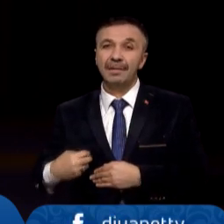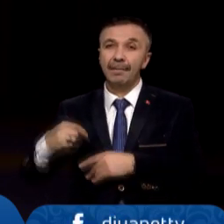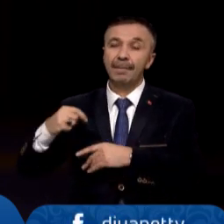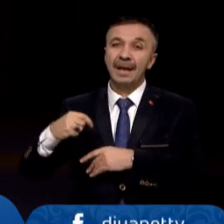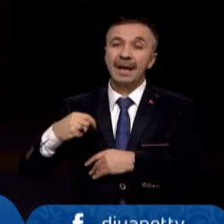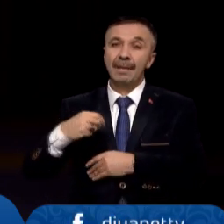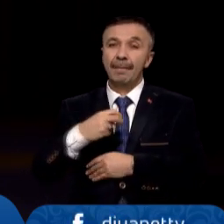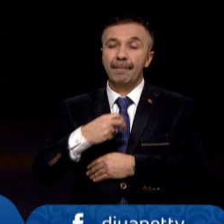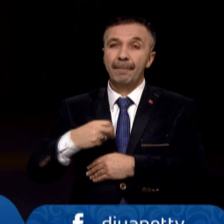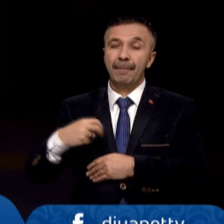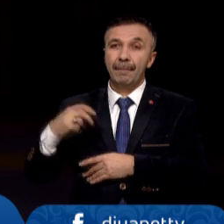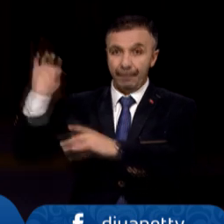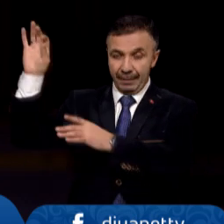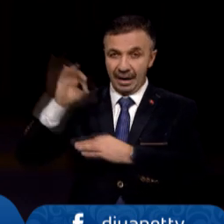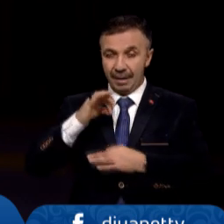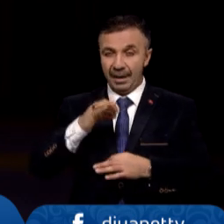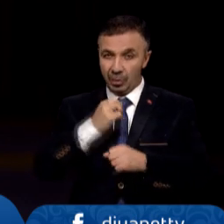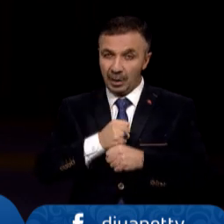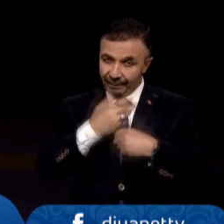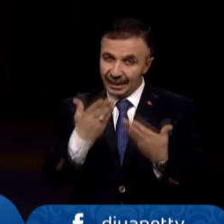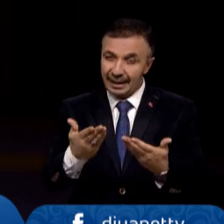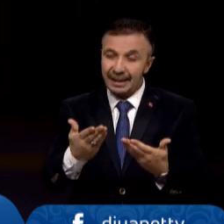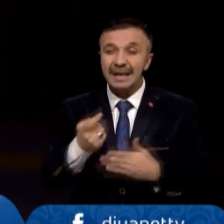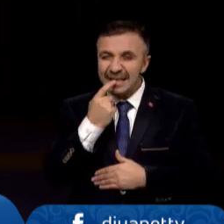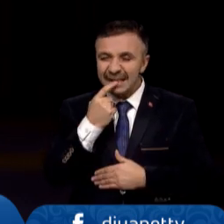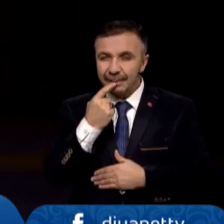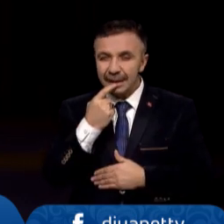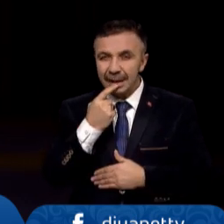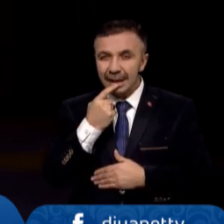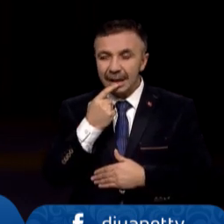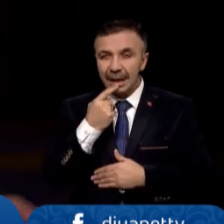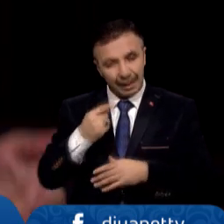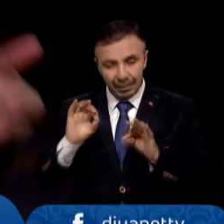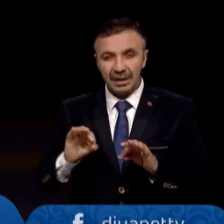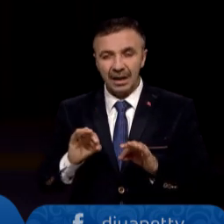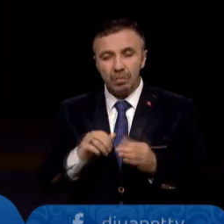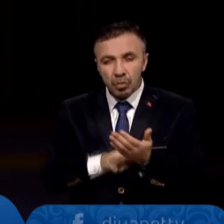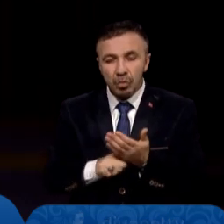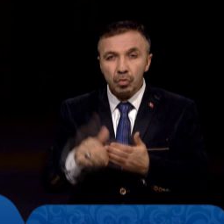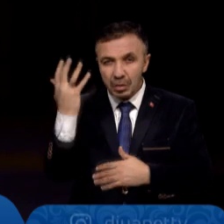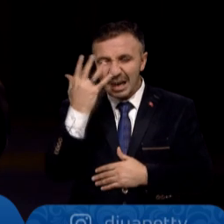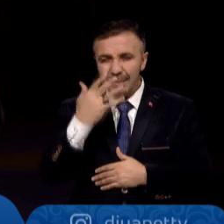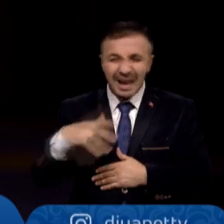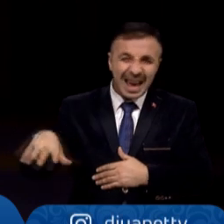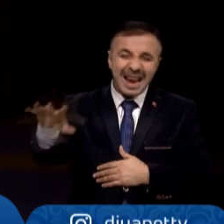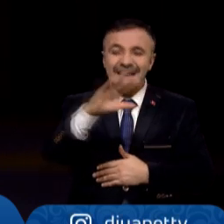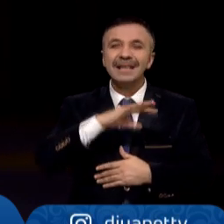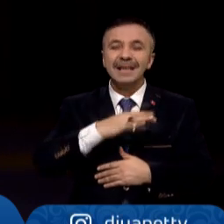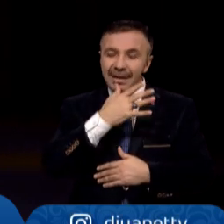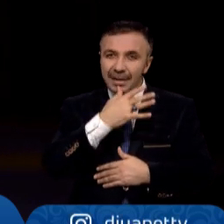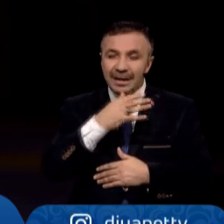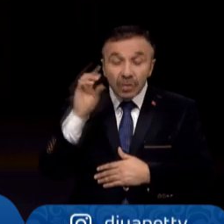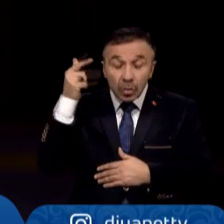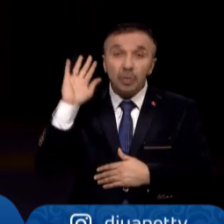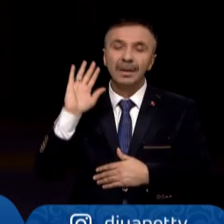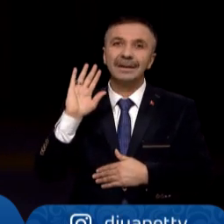Peygamberimize risaletin nübüvvetin verildiği yılımı alalım bütün Arap'ın herkesin